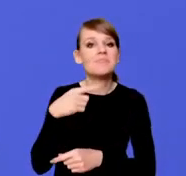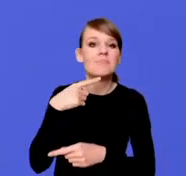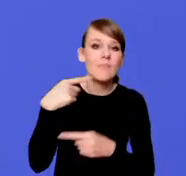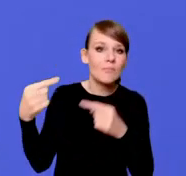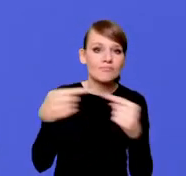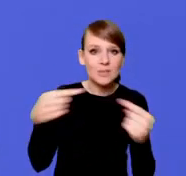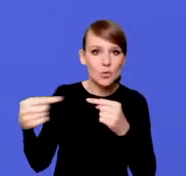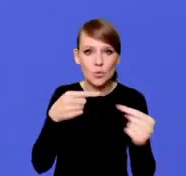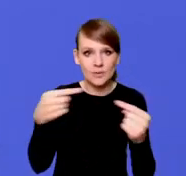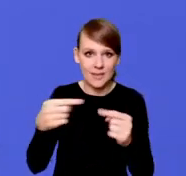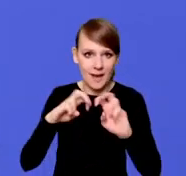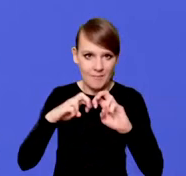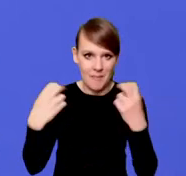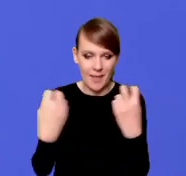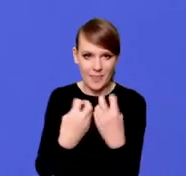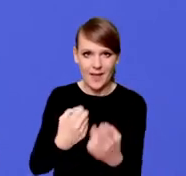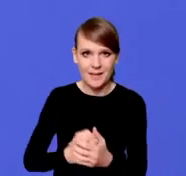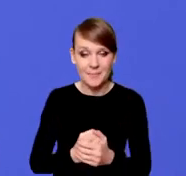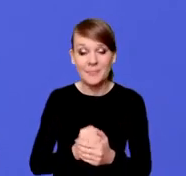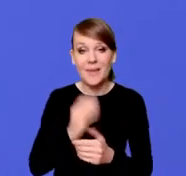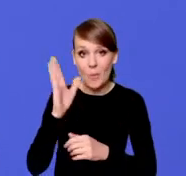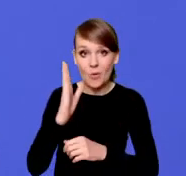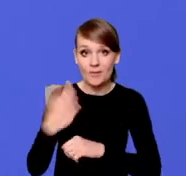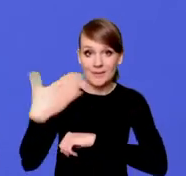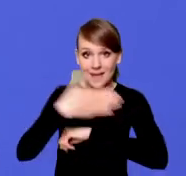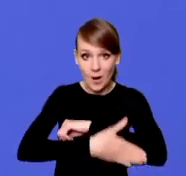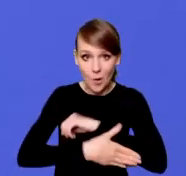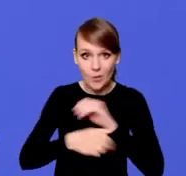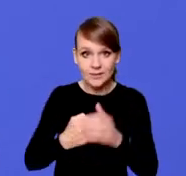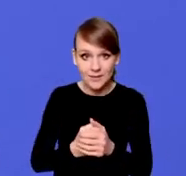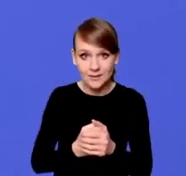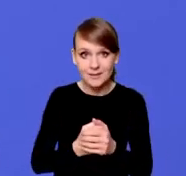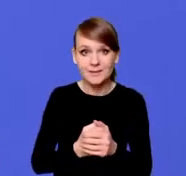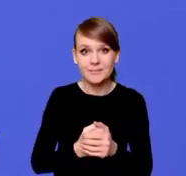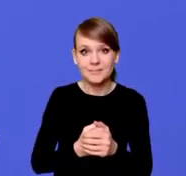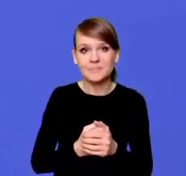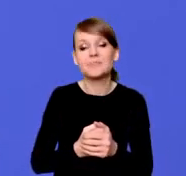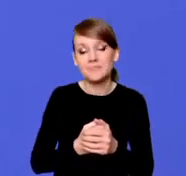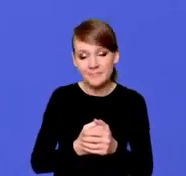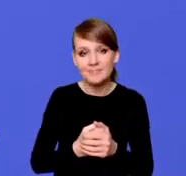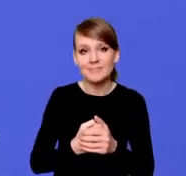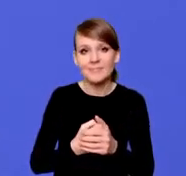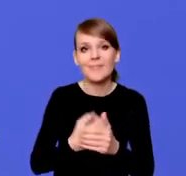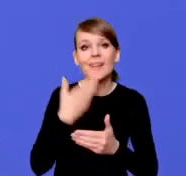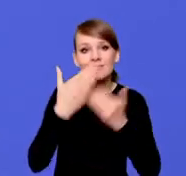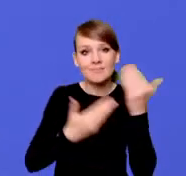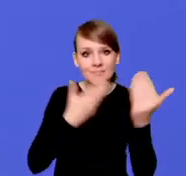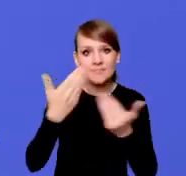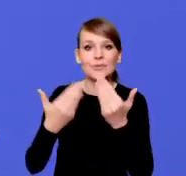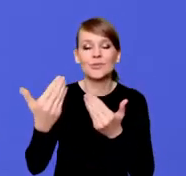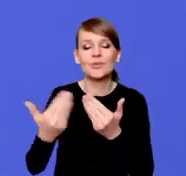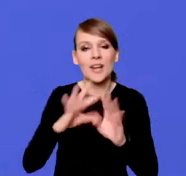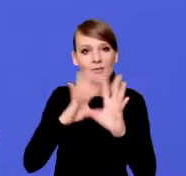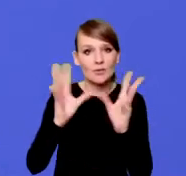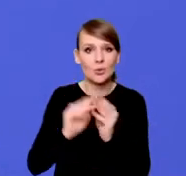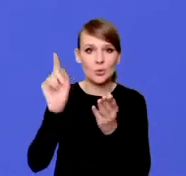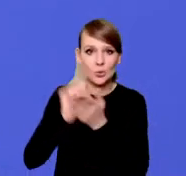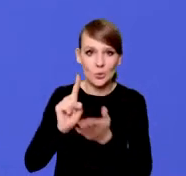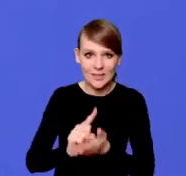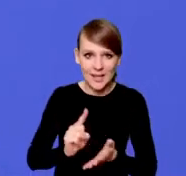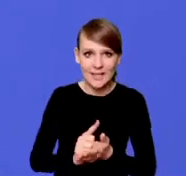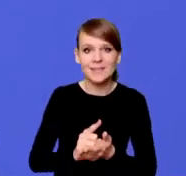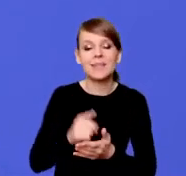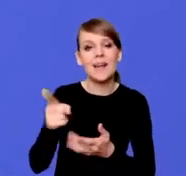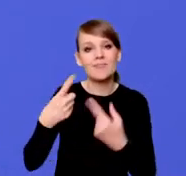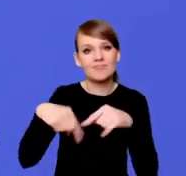dyskusyjnego. Na koniec chciałbym życzyć wszelkich sukcesów we wdrażaniu zasady społecznej